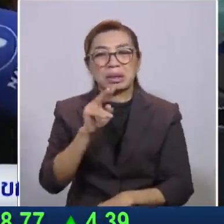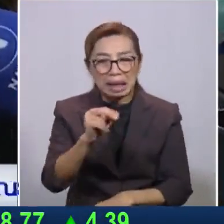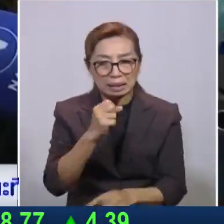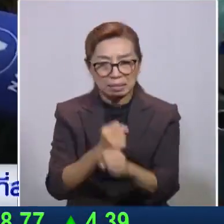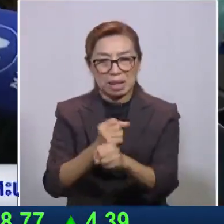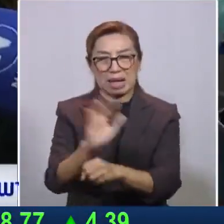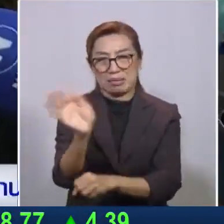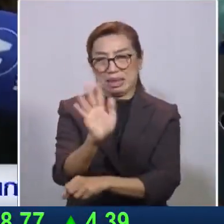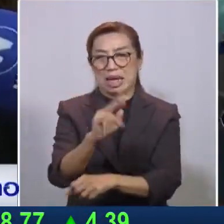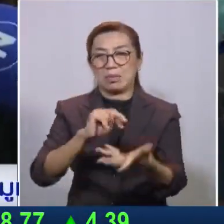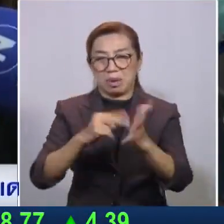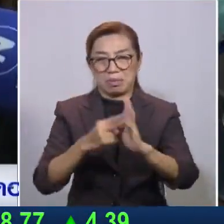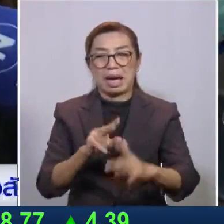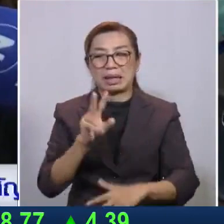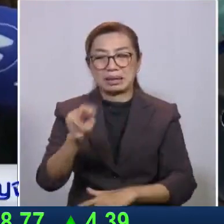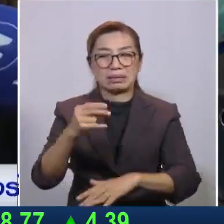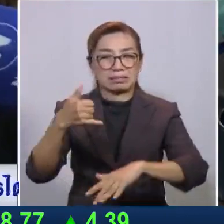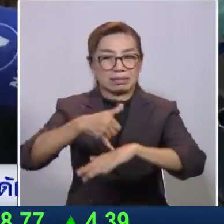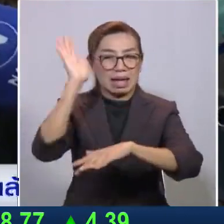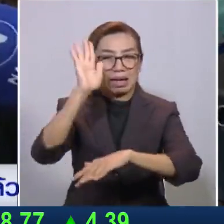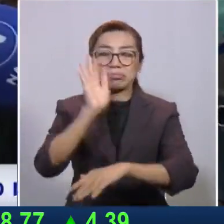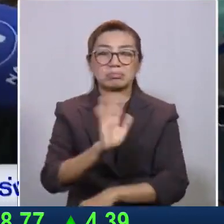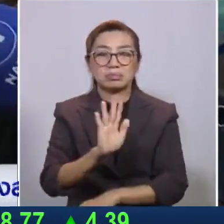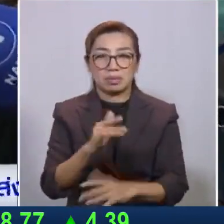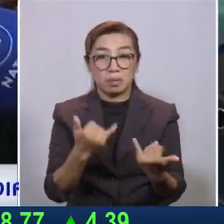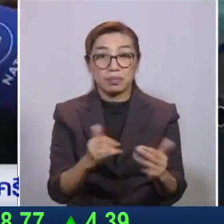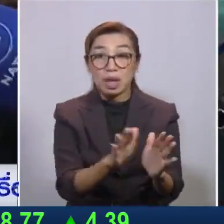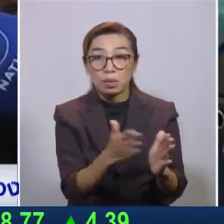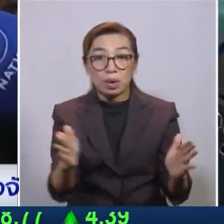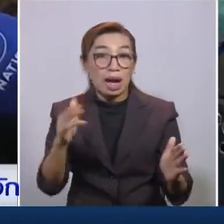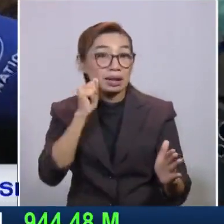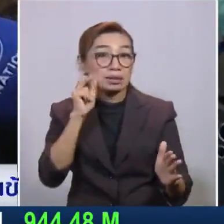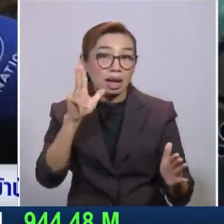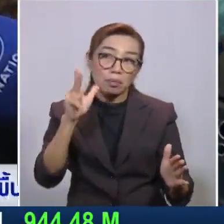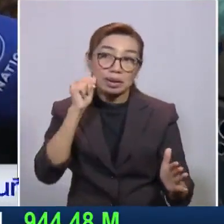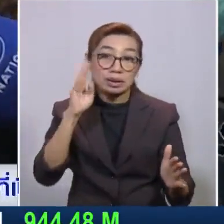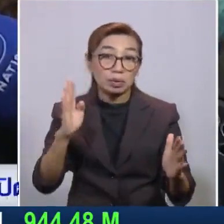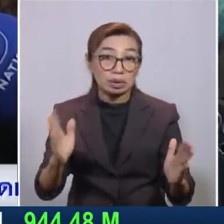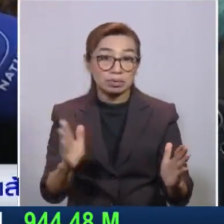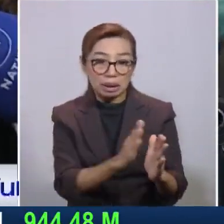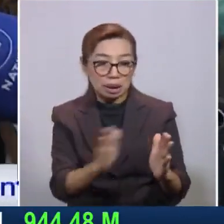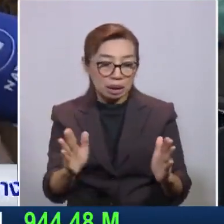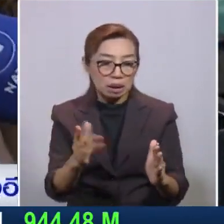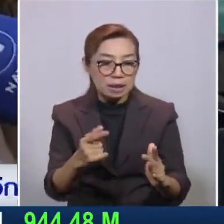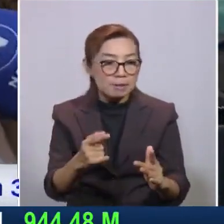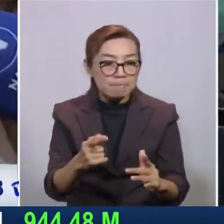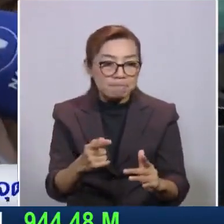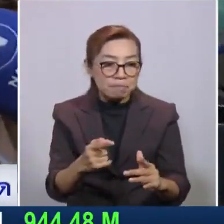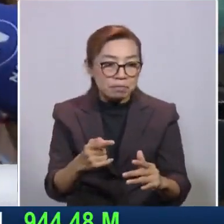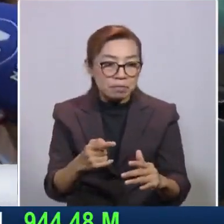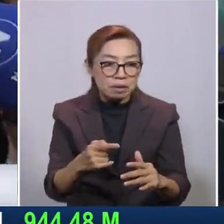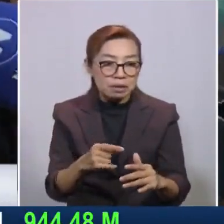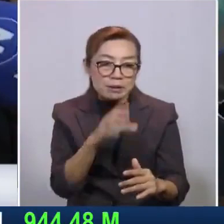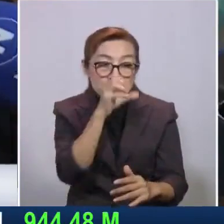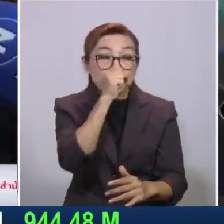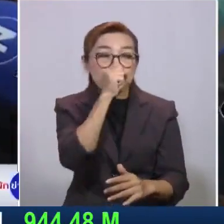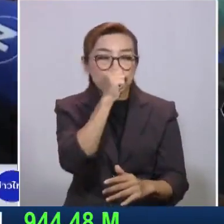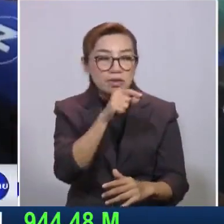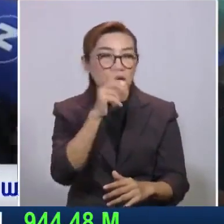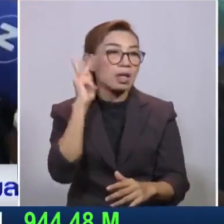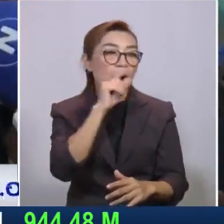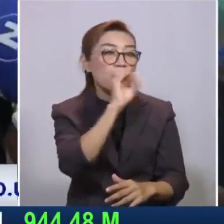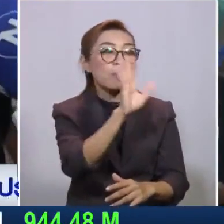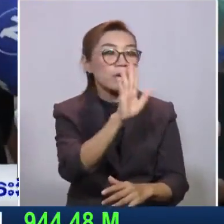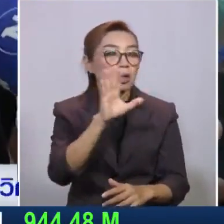ำงานกันผมก็คิดว่าดีสุดก็3 4วันนี้มีเวลานะก็หาที่เงียบๆคุยกันไม่ต้องบอกสื่อก็ได้คุยให้จบ